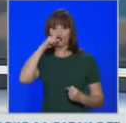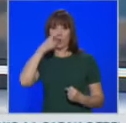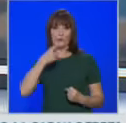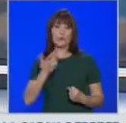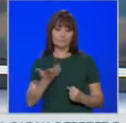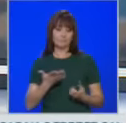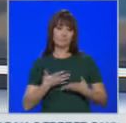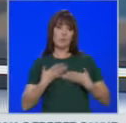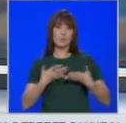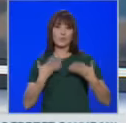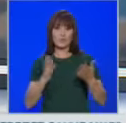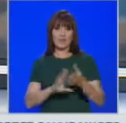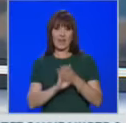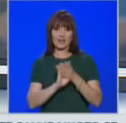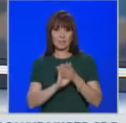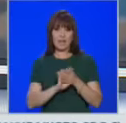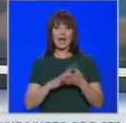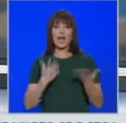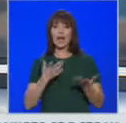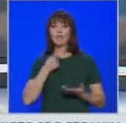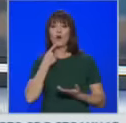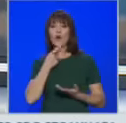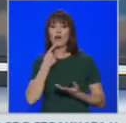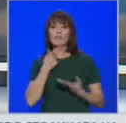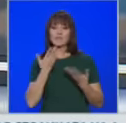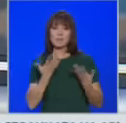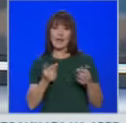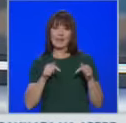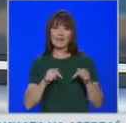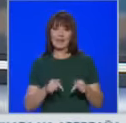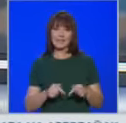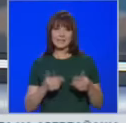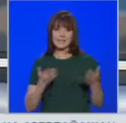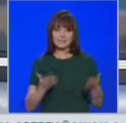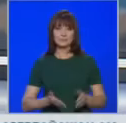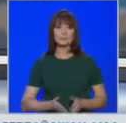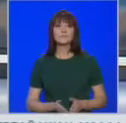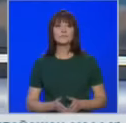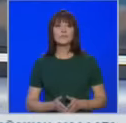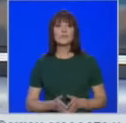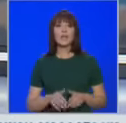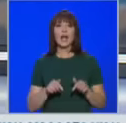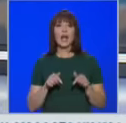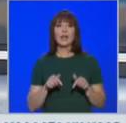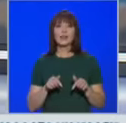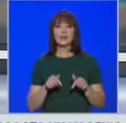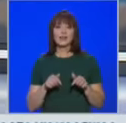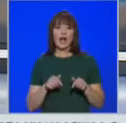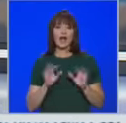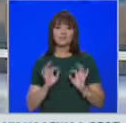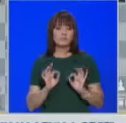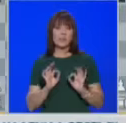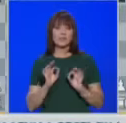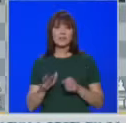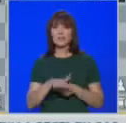тези поздравления от наша страна. Сега ще ви разкажа какво стана днес и как се стигна до поражението на Нургюл Салимова, която наистина